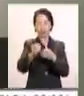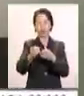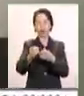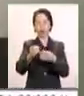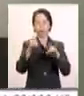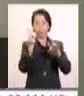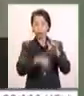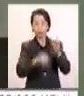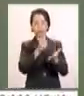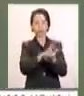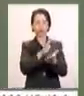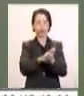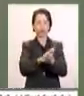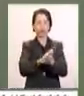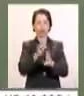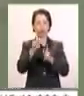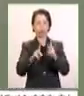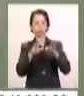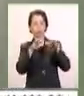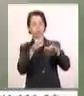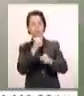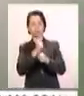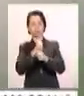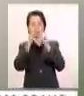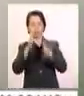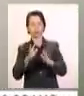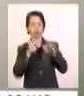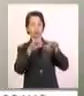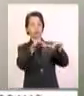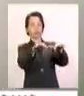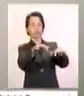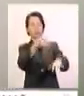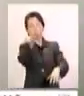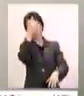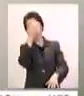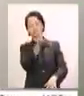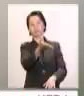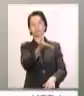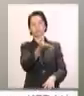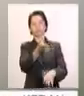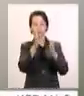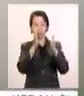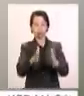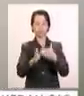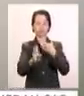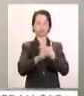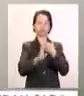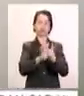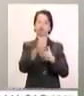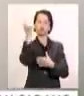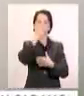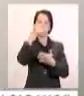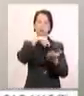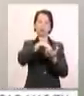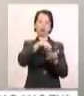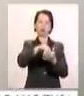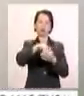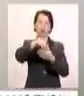itu sebenarnya turut menarik perhatian pekerja di kawasan sekolah. Inilah bahana tak nak belajar.